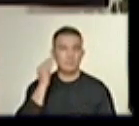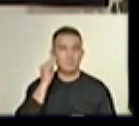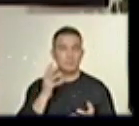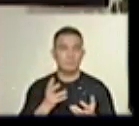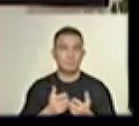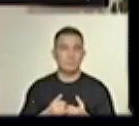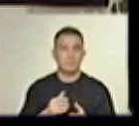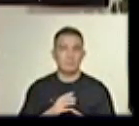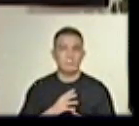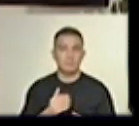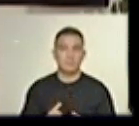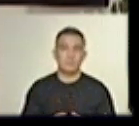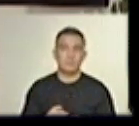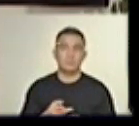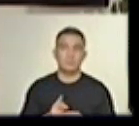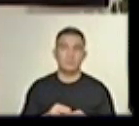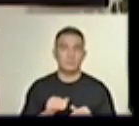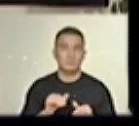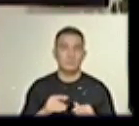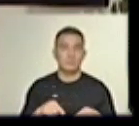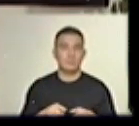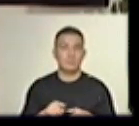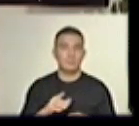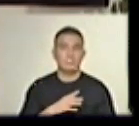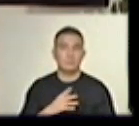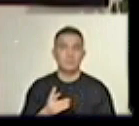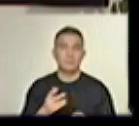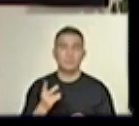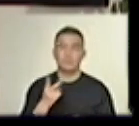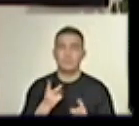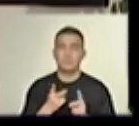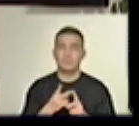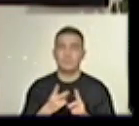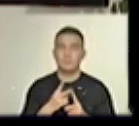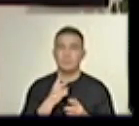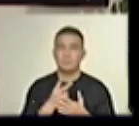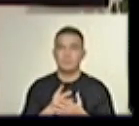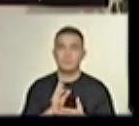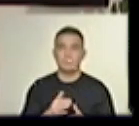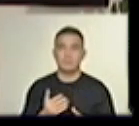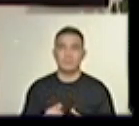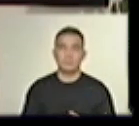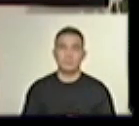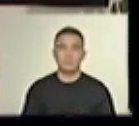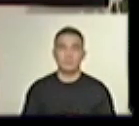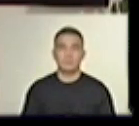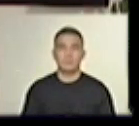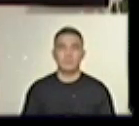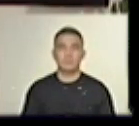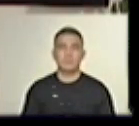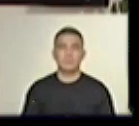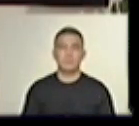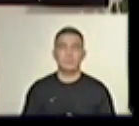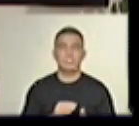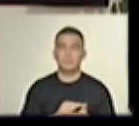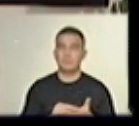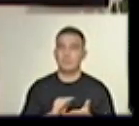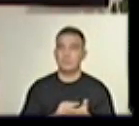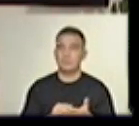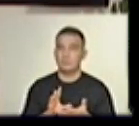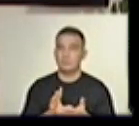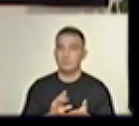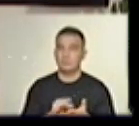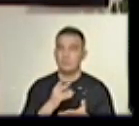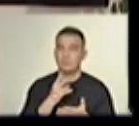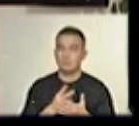hisobladik. Xuddi shunday qilib, endi ikkinchisini hisoblaymiz. Yana soddalashtirib olgan ifodamizni yozib olamiz.